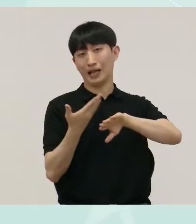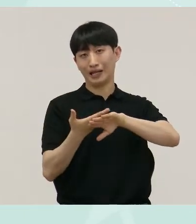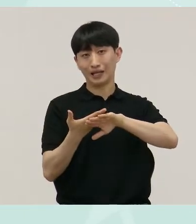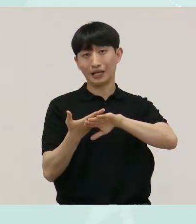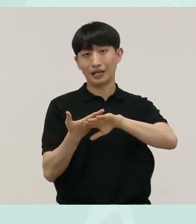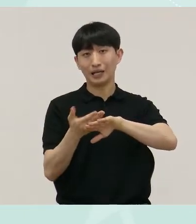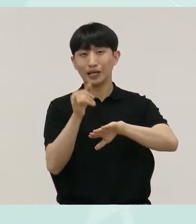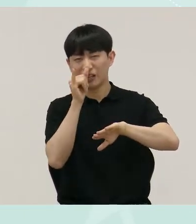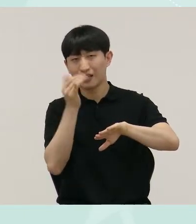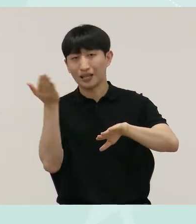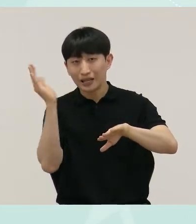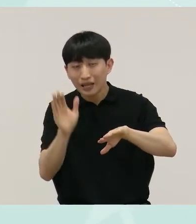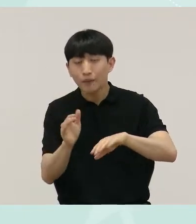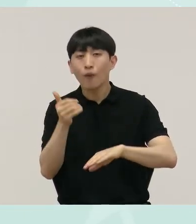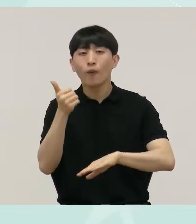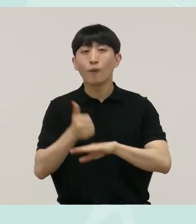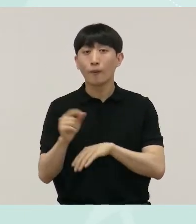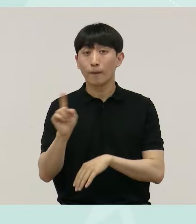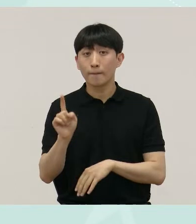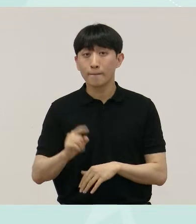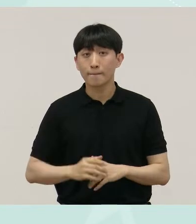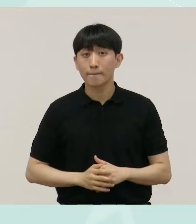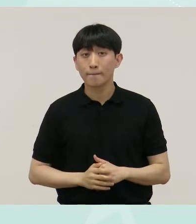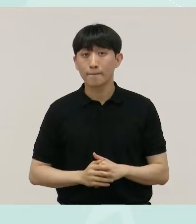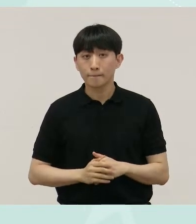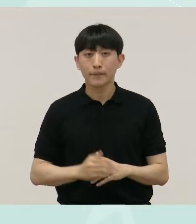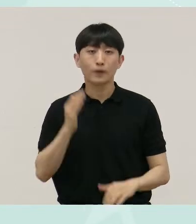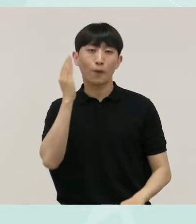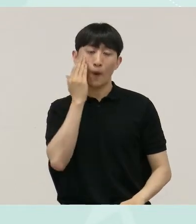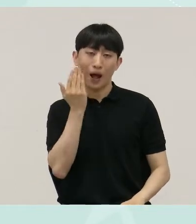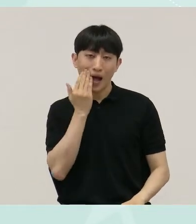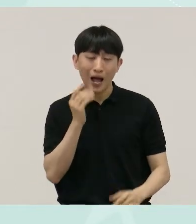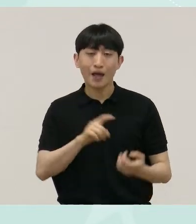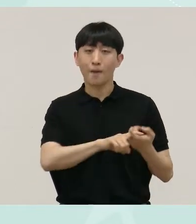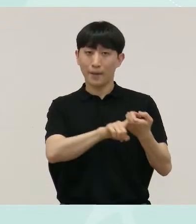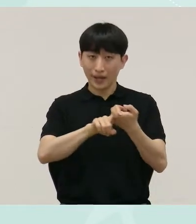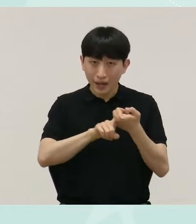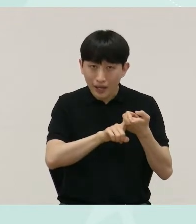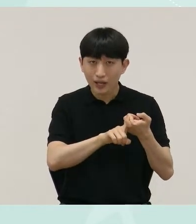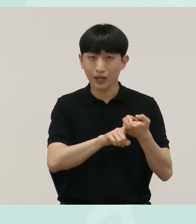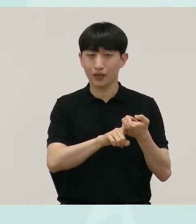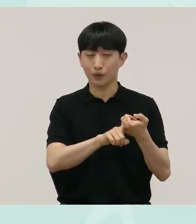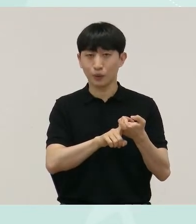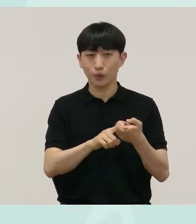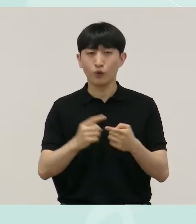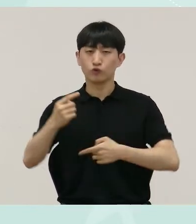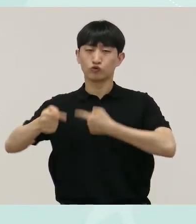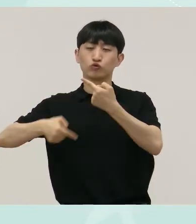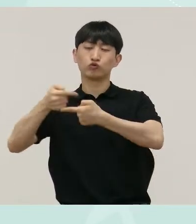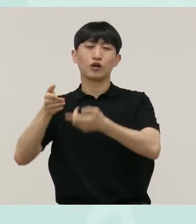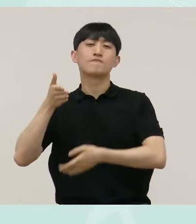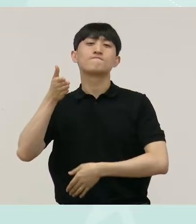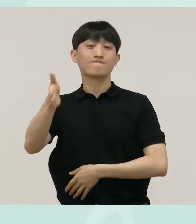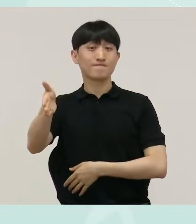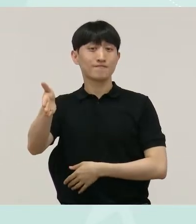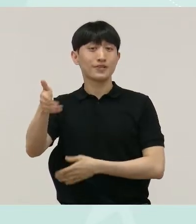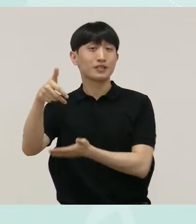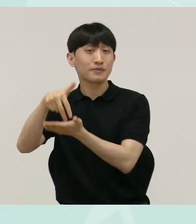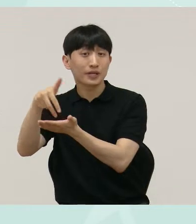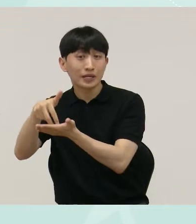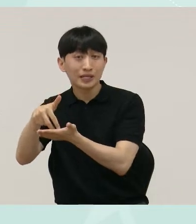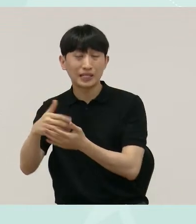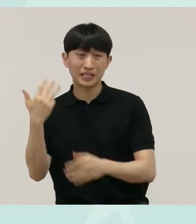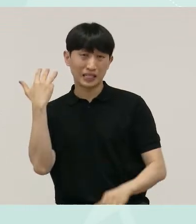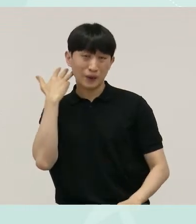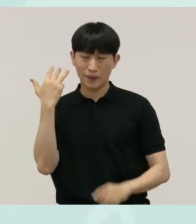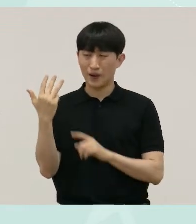그럼에도 불구하고 여러 특히 농아연맹이라든지 수화를 많이 쓰는 그러한 분들의 경우에는 인공화호에